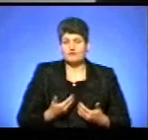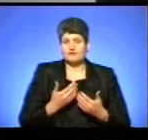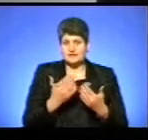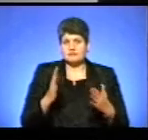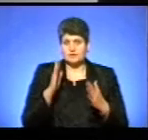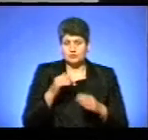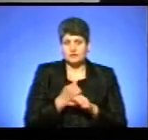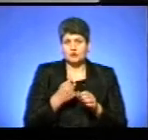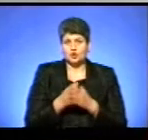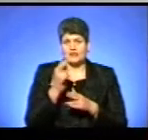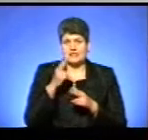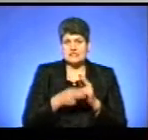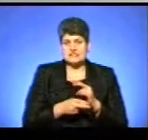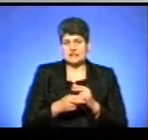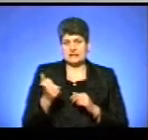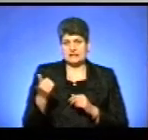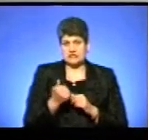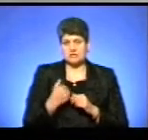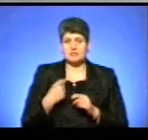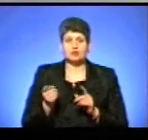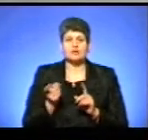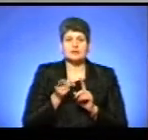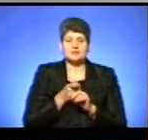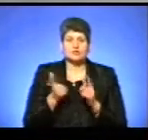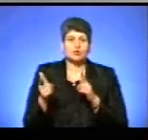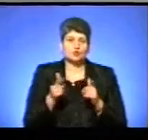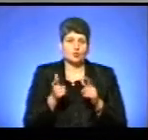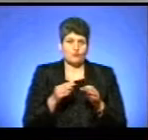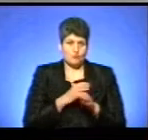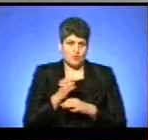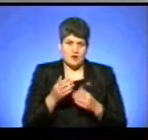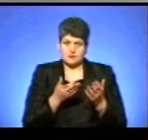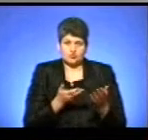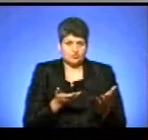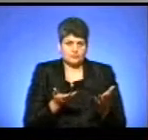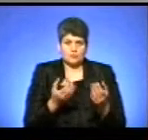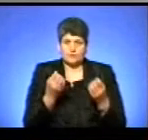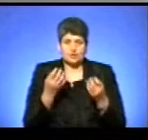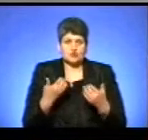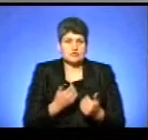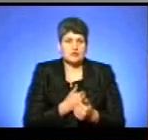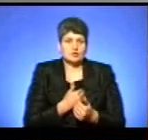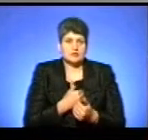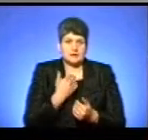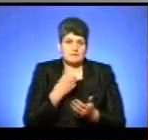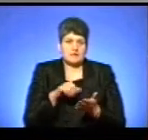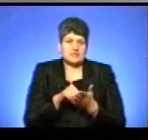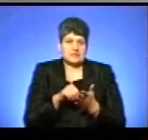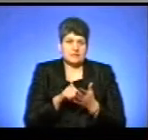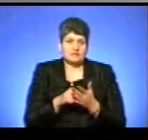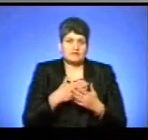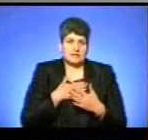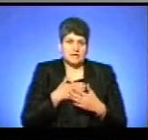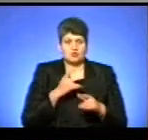кінця тижня. Ми доєдналися вже до готового проєкту, просто захотіли нам його представити саме в